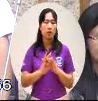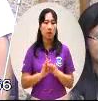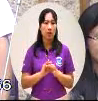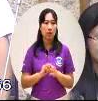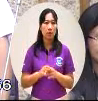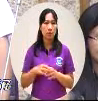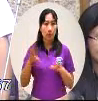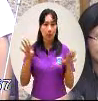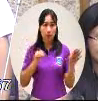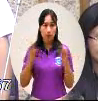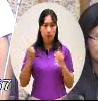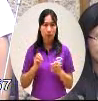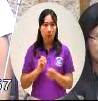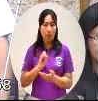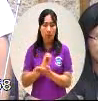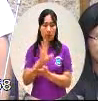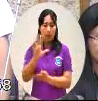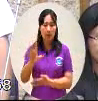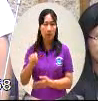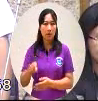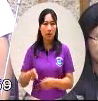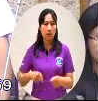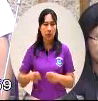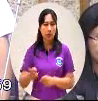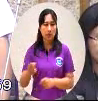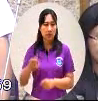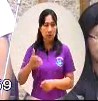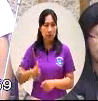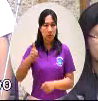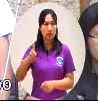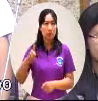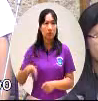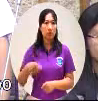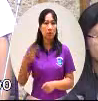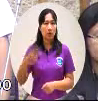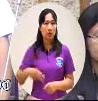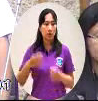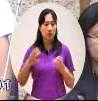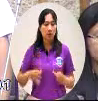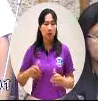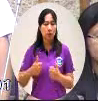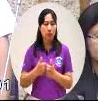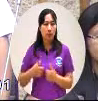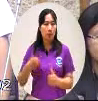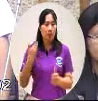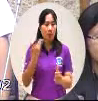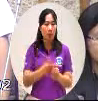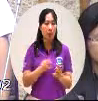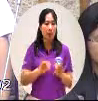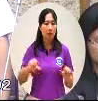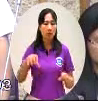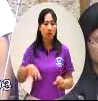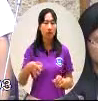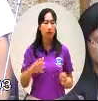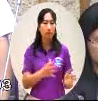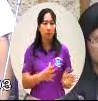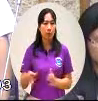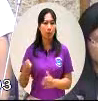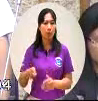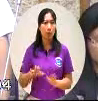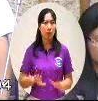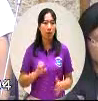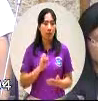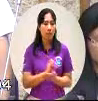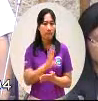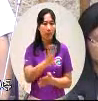们的陈执行长。那重建会的这个部分呢，最后还是交给我们地方来处理了哈。那跟议员报告，